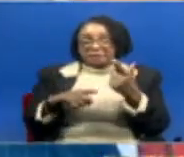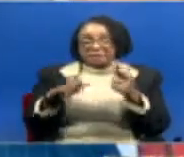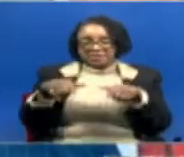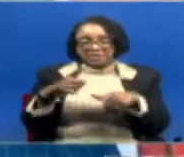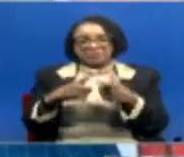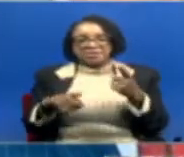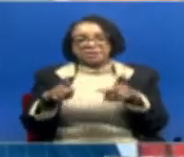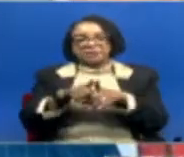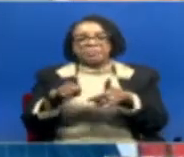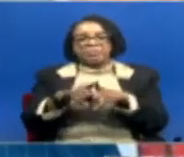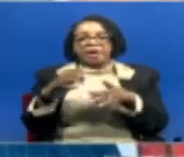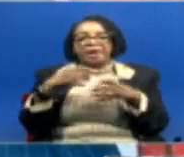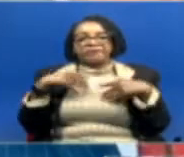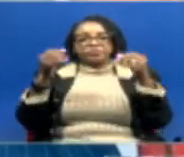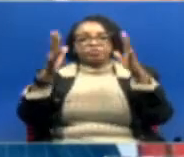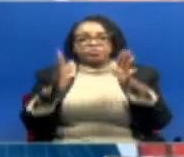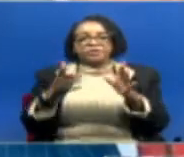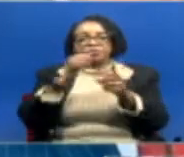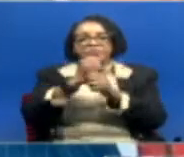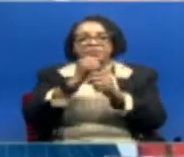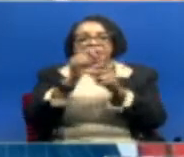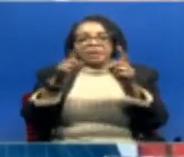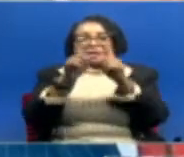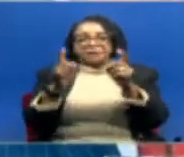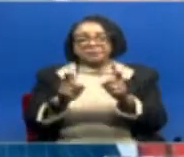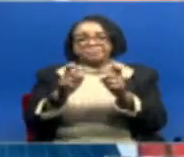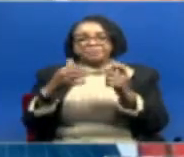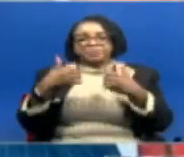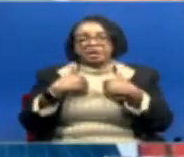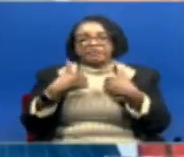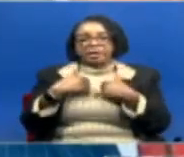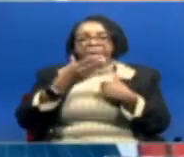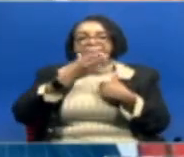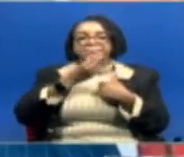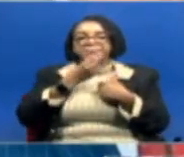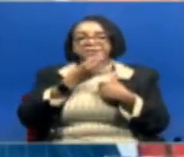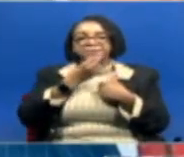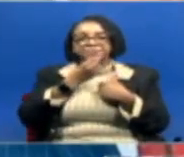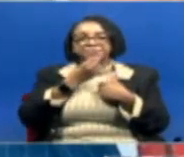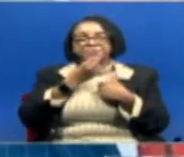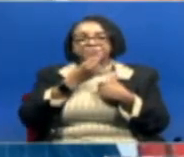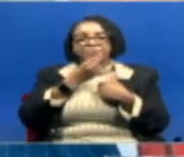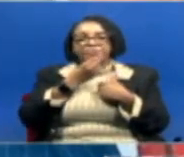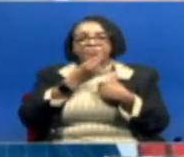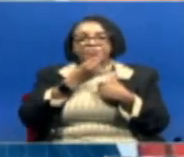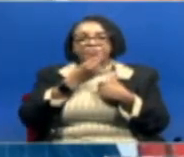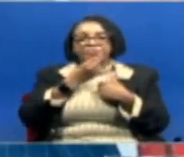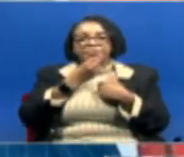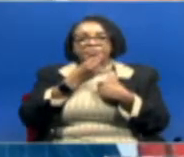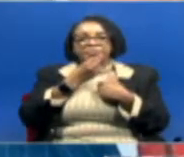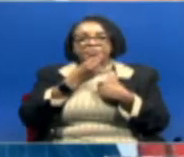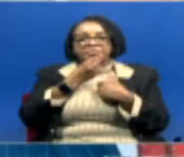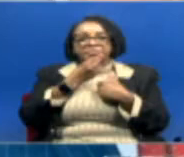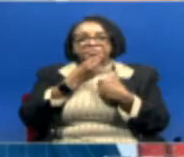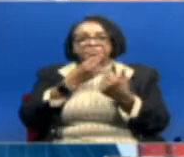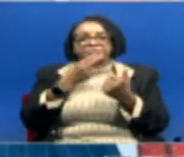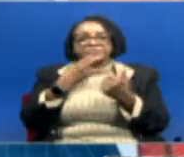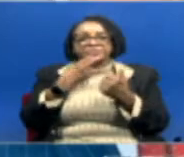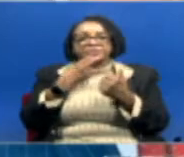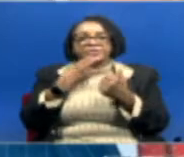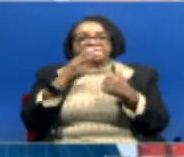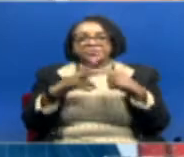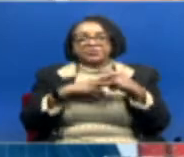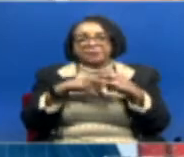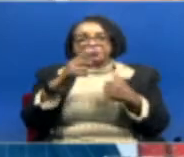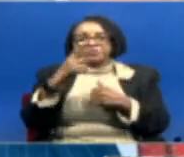tazia wanafunzi ambo walif mtihani ambo ni kwa wana wanafunzi ni 1721